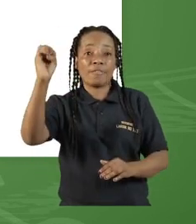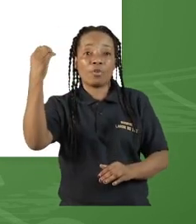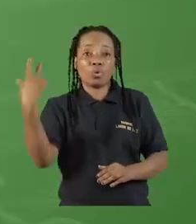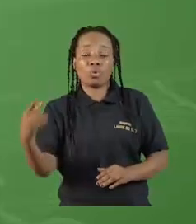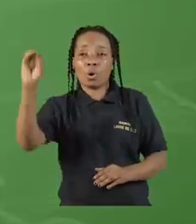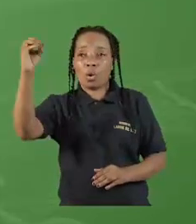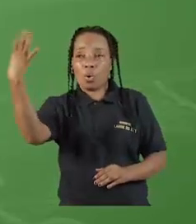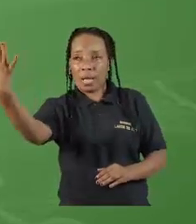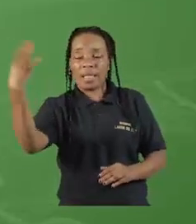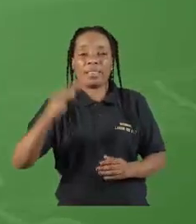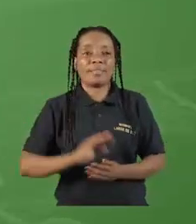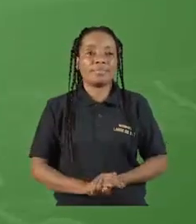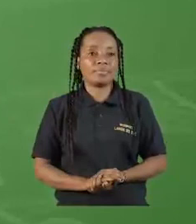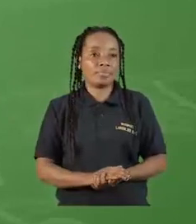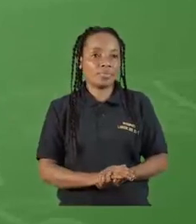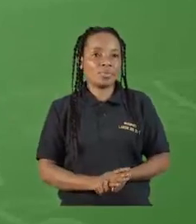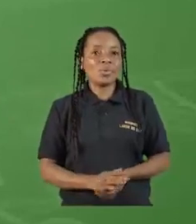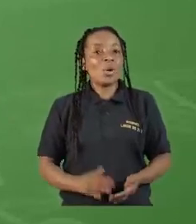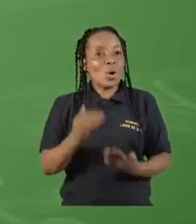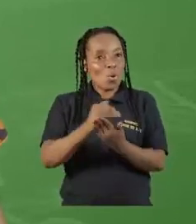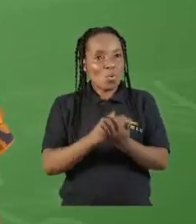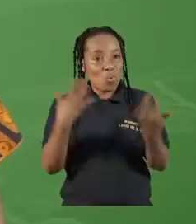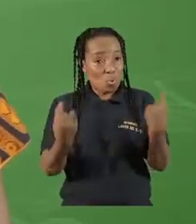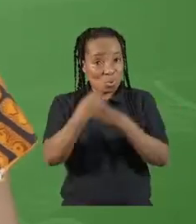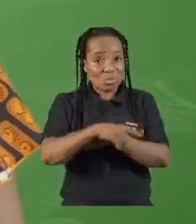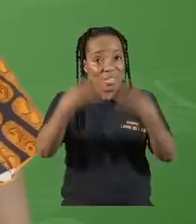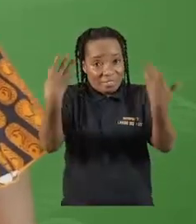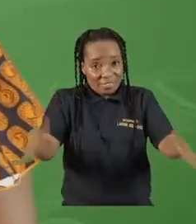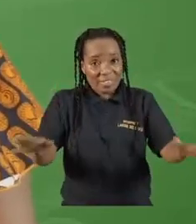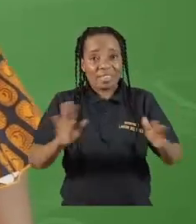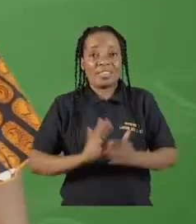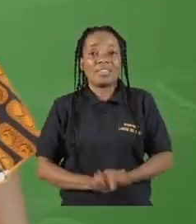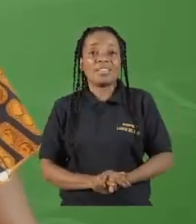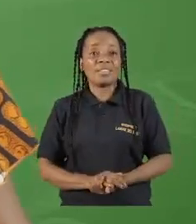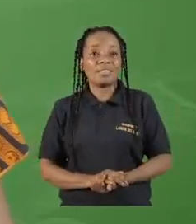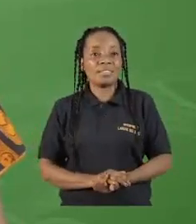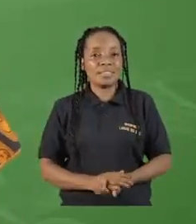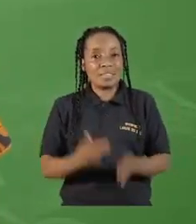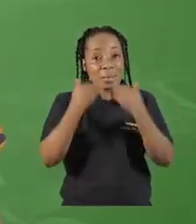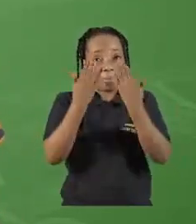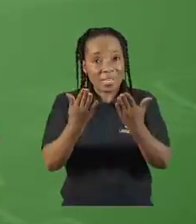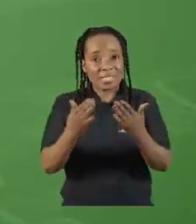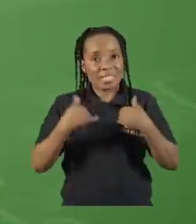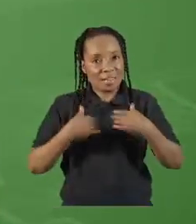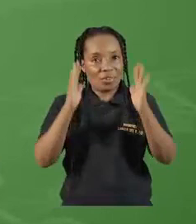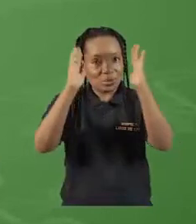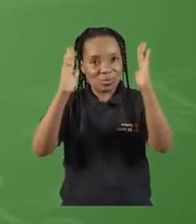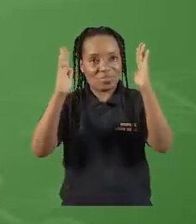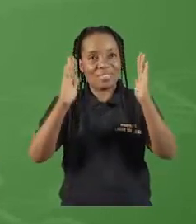FE3O4. Notre séance d'aujourd'hui vient de se terminer. Je vous remercie pour votre